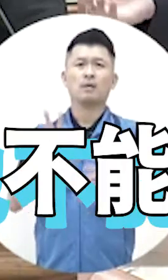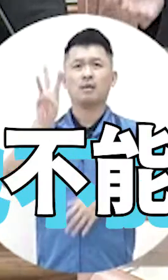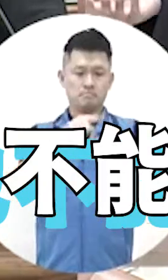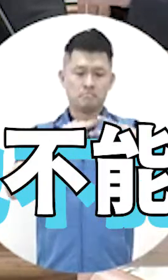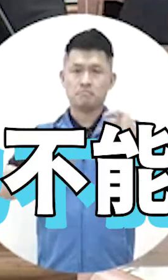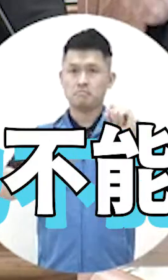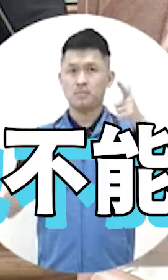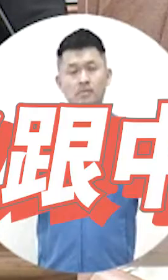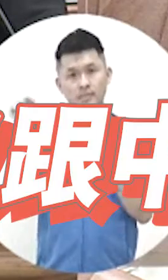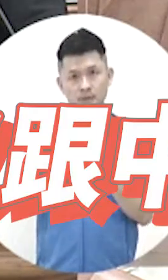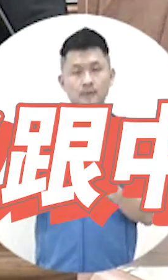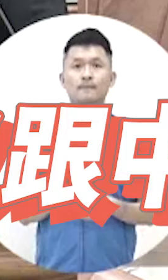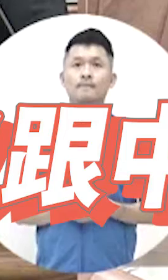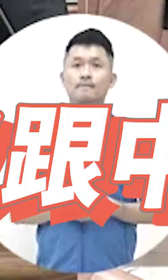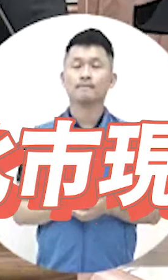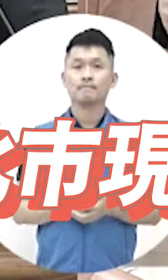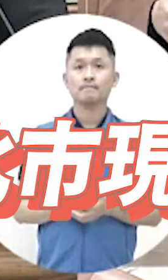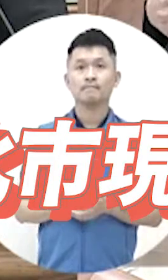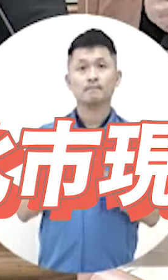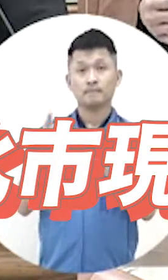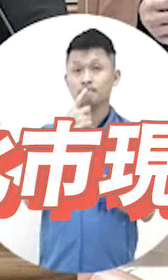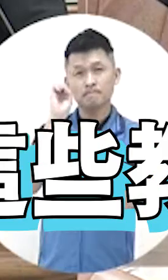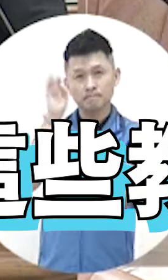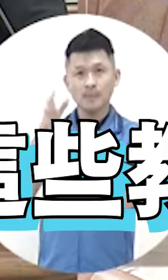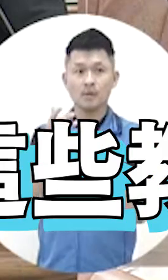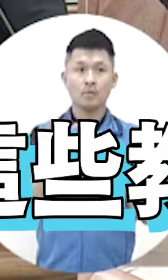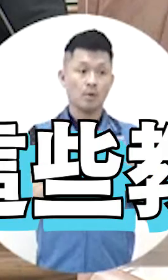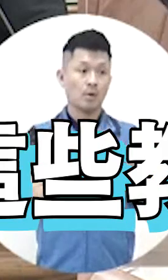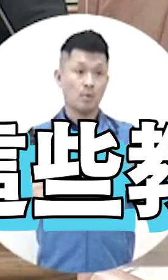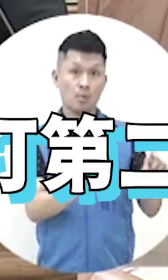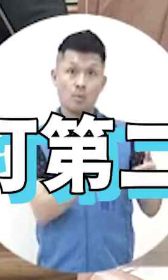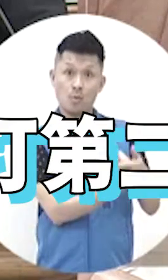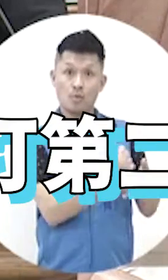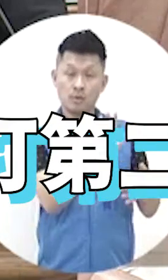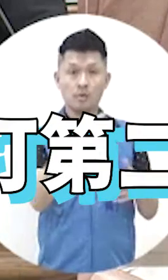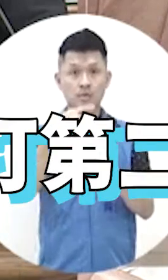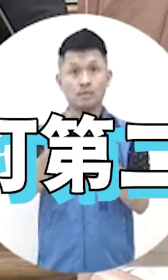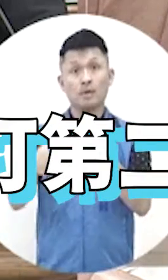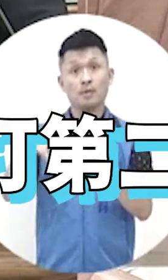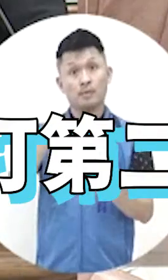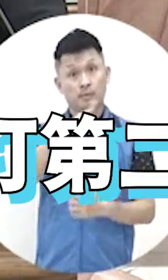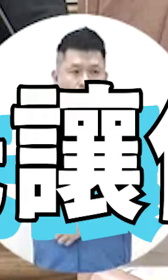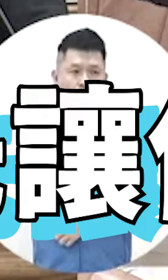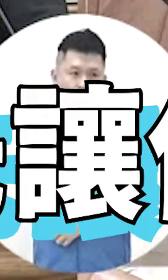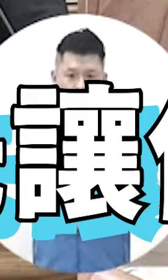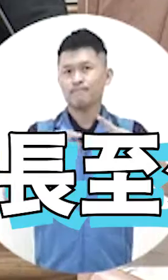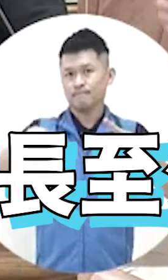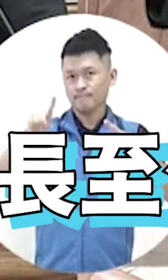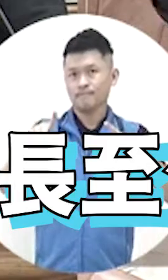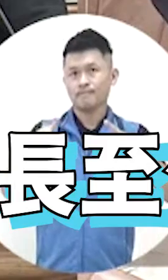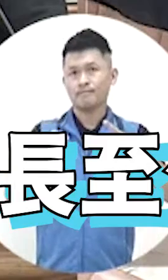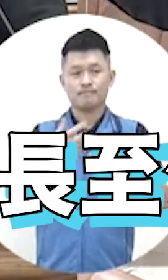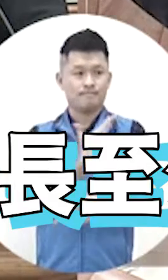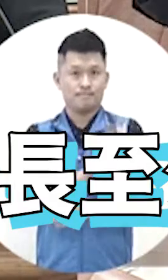能 AZ 也不能其他的疫苗，可不可以跟中央争取，或我们新北市现在有库存，先让这些教保员让他可以先打第二剂的莫德纳，你先让他打，